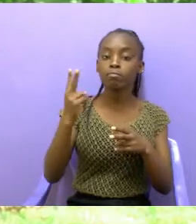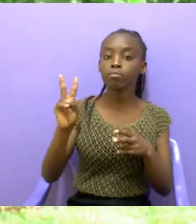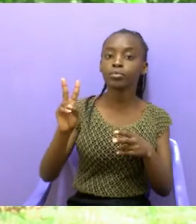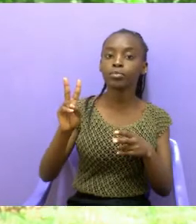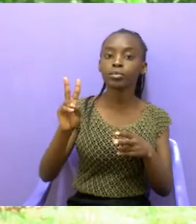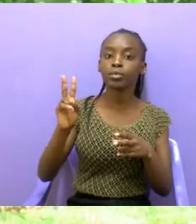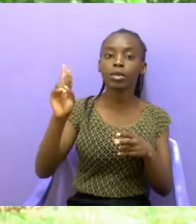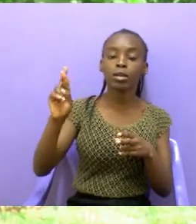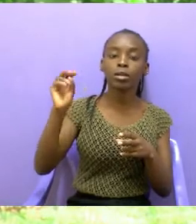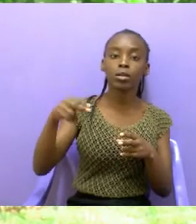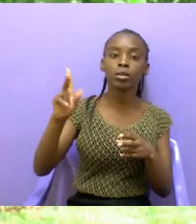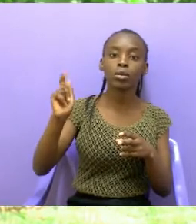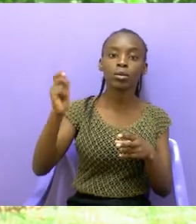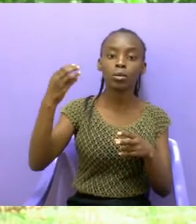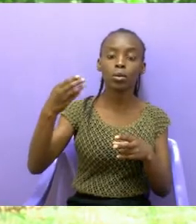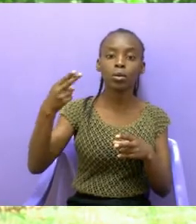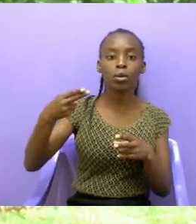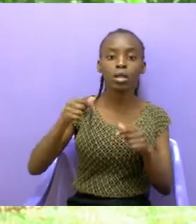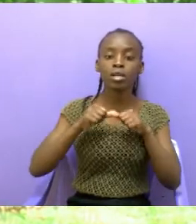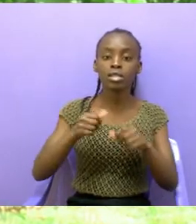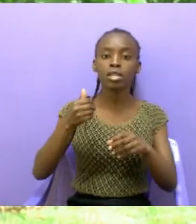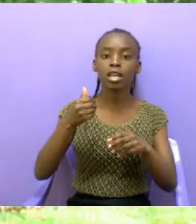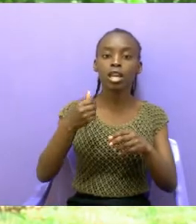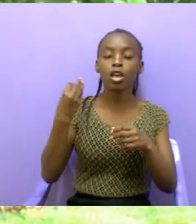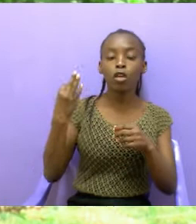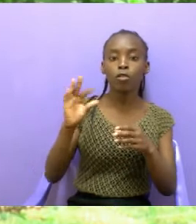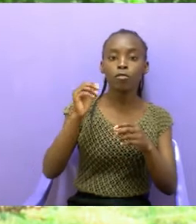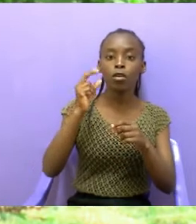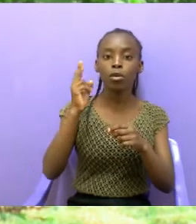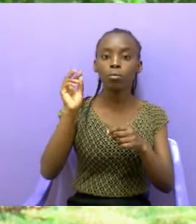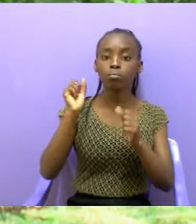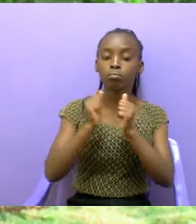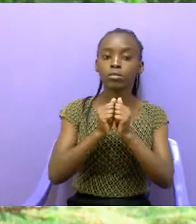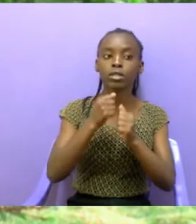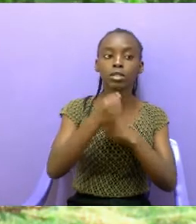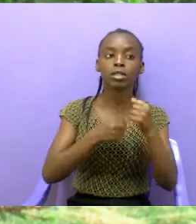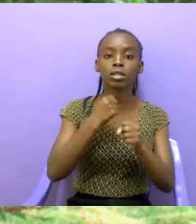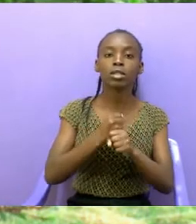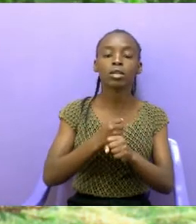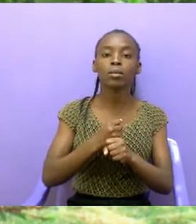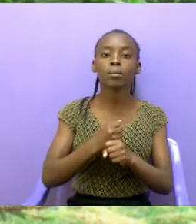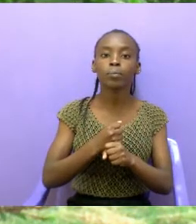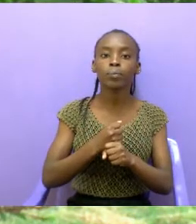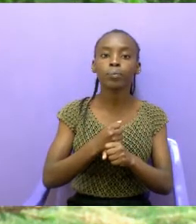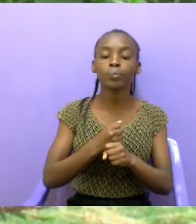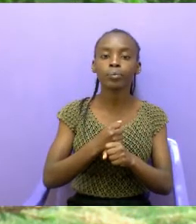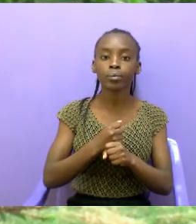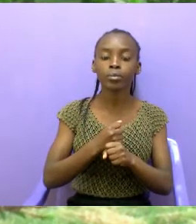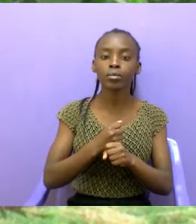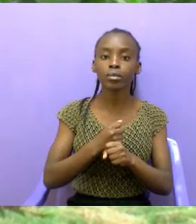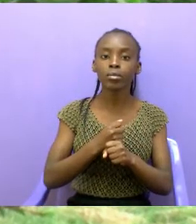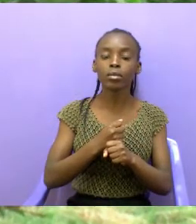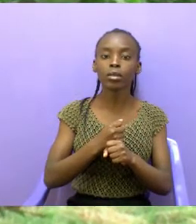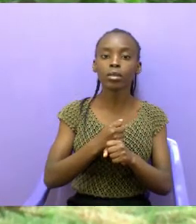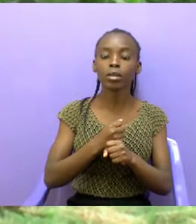miaka 10. Mstari wa 5: wakafa na Maloni na Kilioni wote wawili,